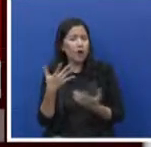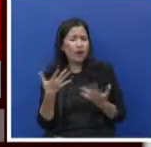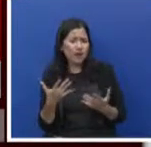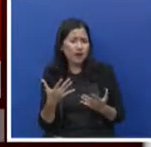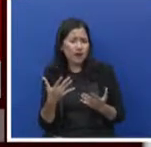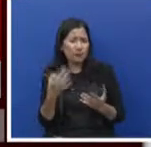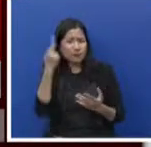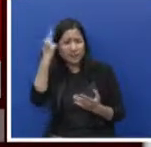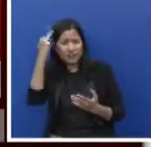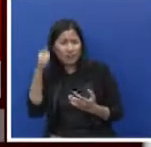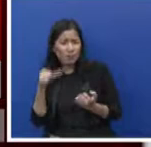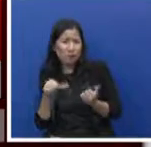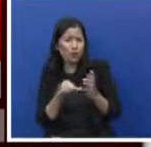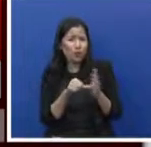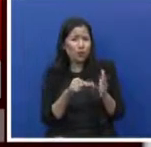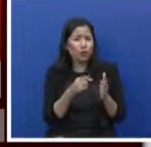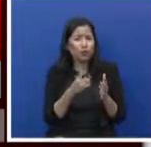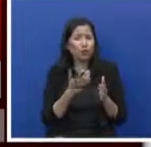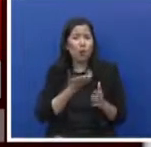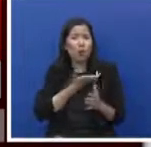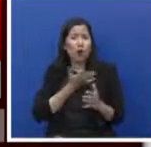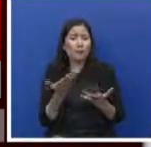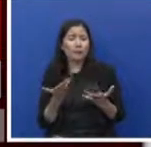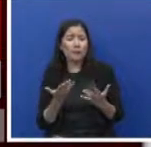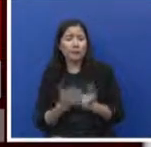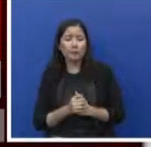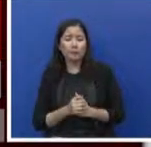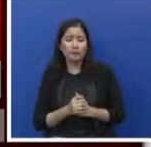yang dibutuhkan dari pemerintah? Kalau dari Gojek apa Mbak?